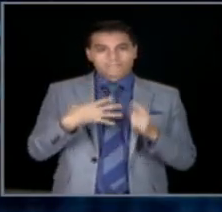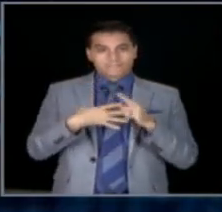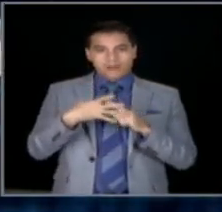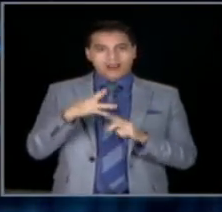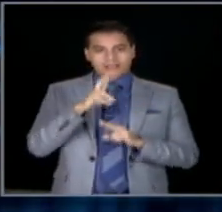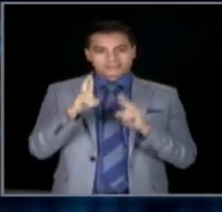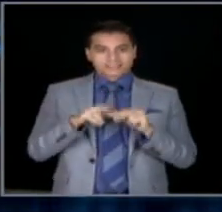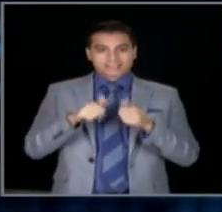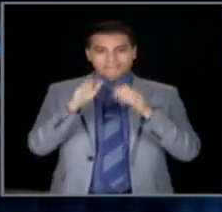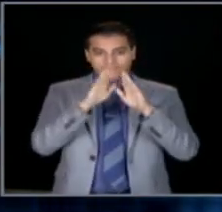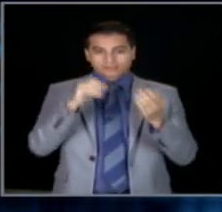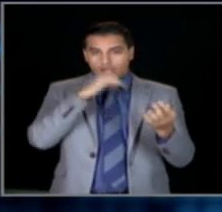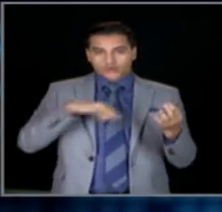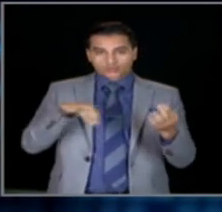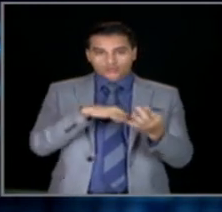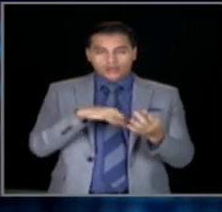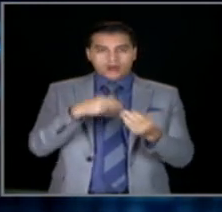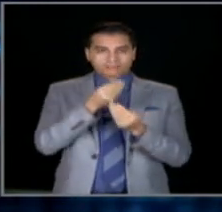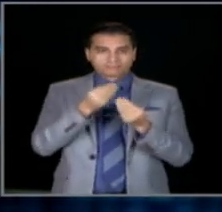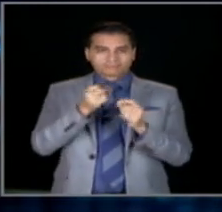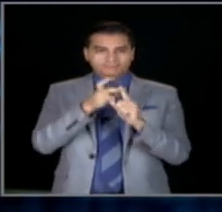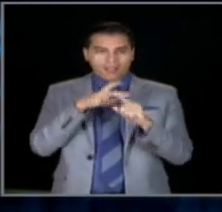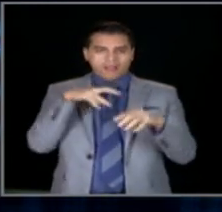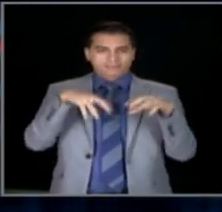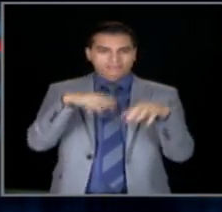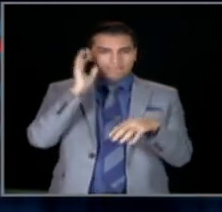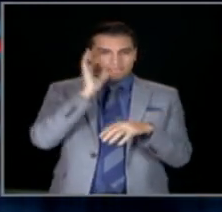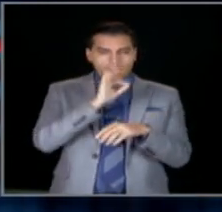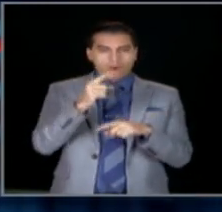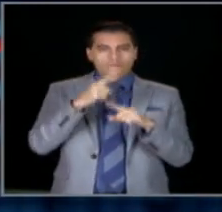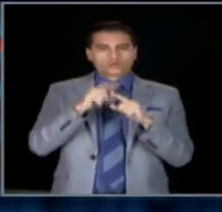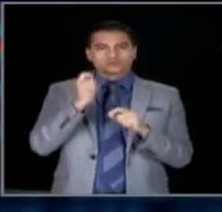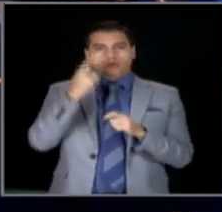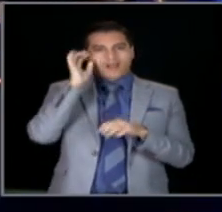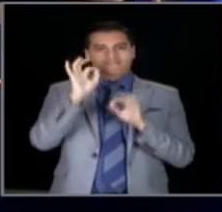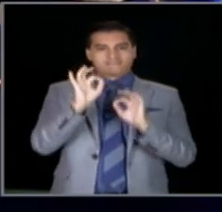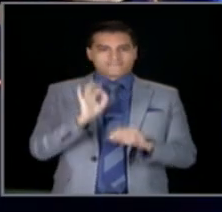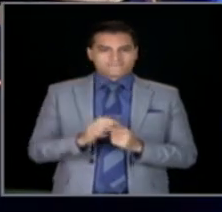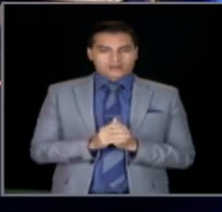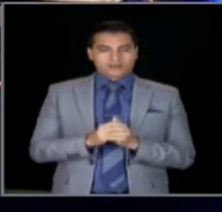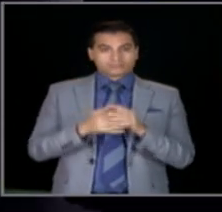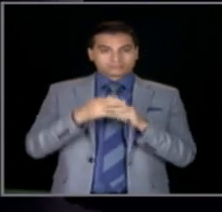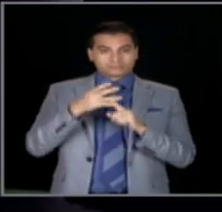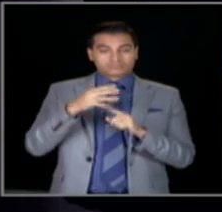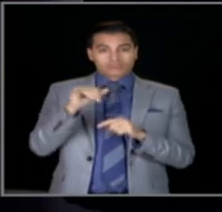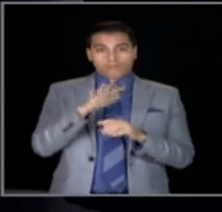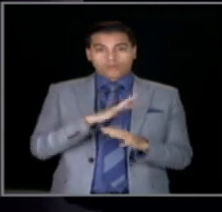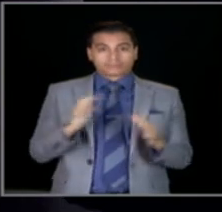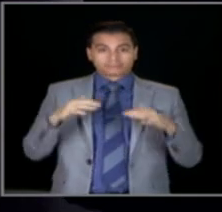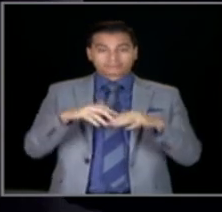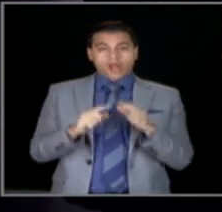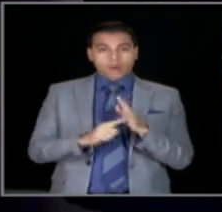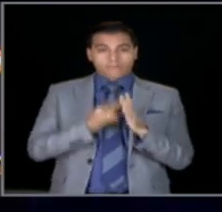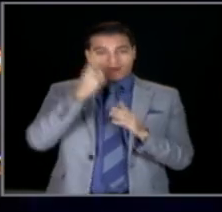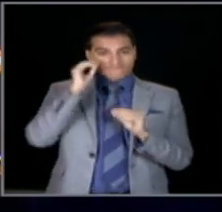أسئلة: سينما ومسرح، أغاني وموسيقى، لوحات ومعالم، وسرعة البديع. طبعاً كلكم بتشاركوا لأول